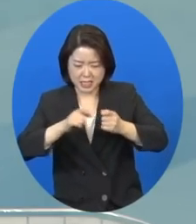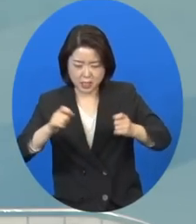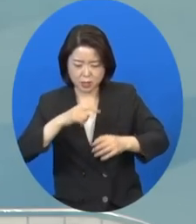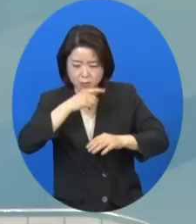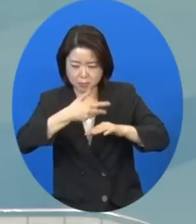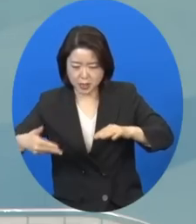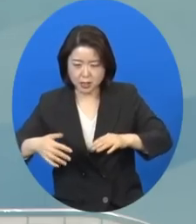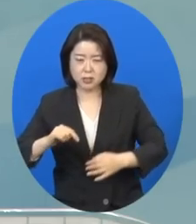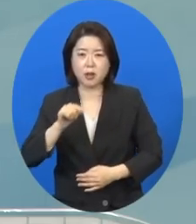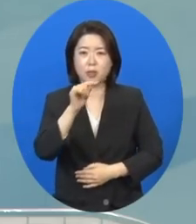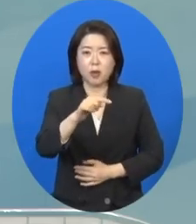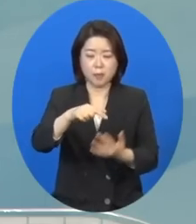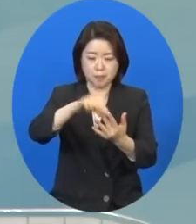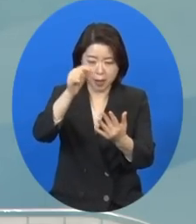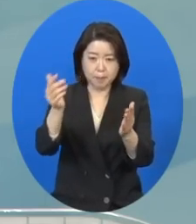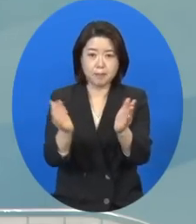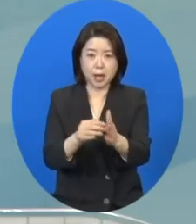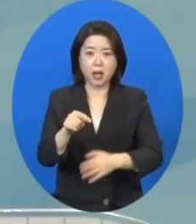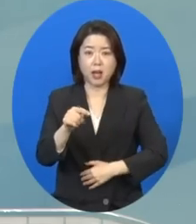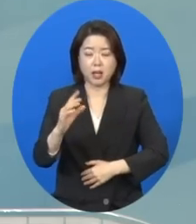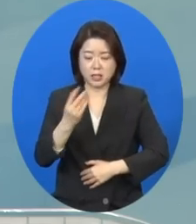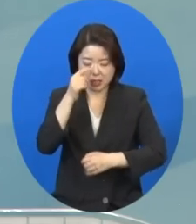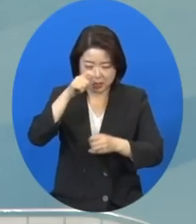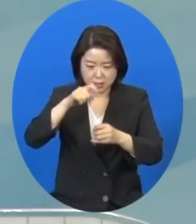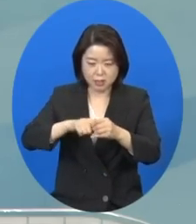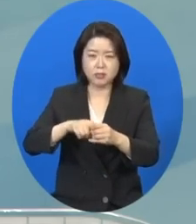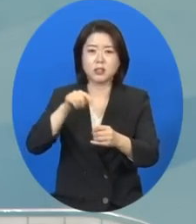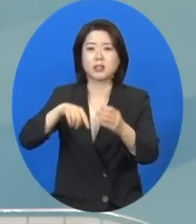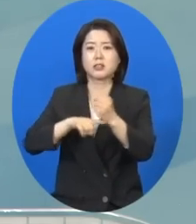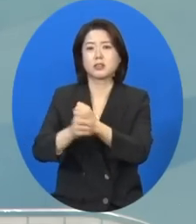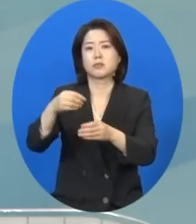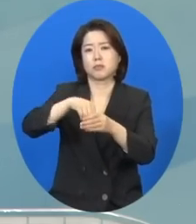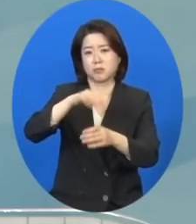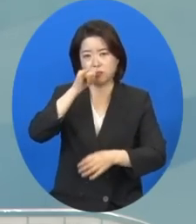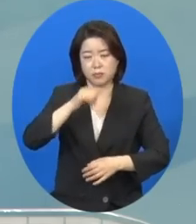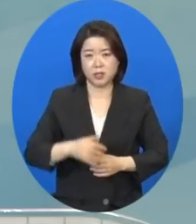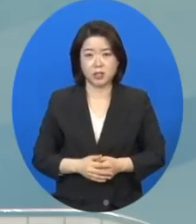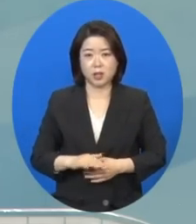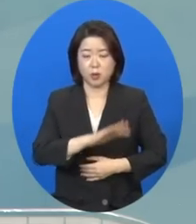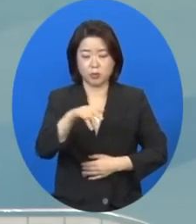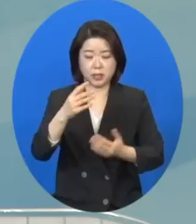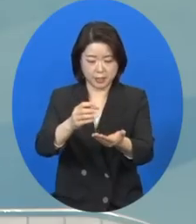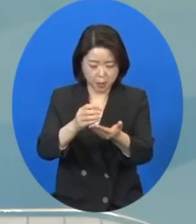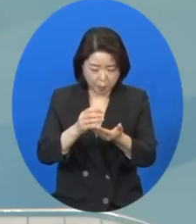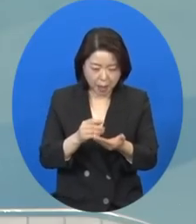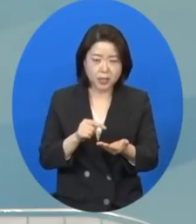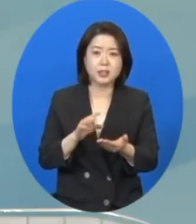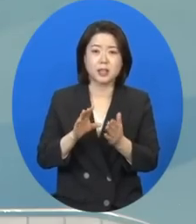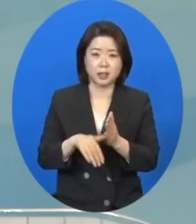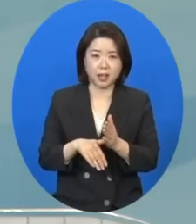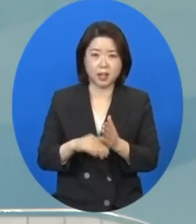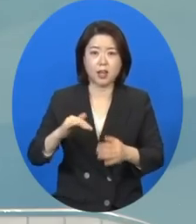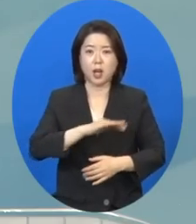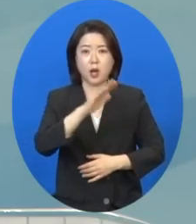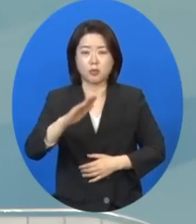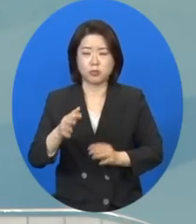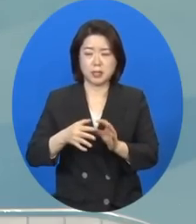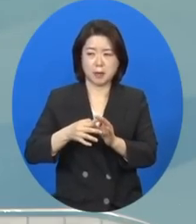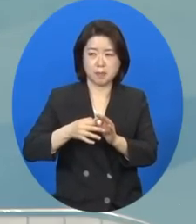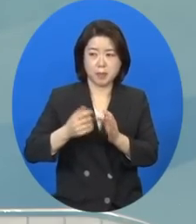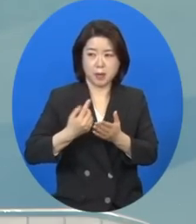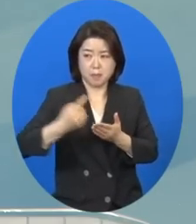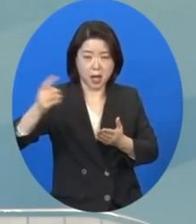흘려서 너를 택하였다는 것이 바로이 성찬의 의미이지요 우리가 오늘 성찬을 받을 때에 우리와 떠나지